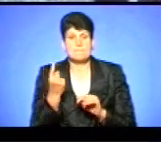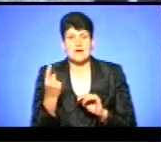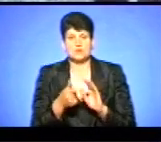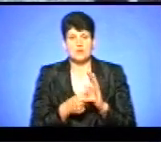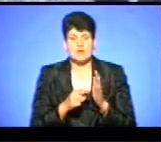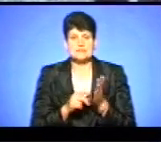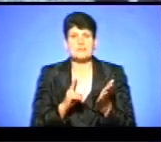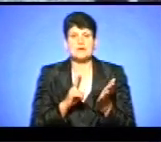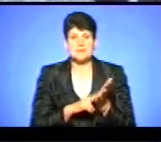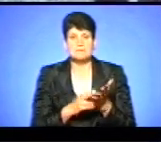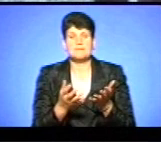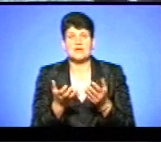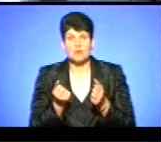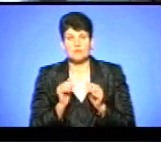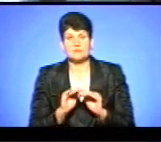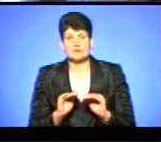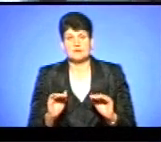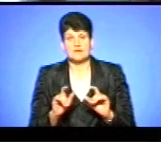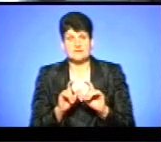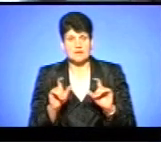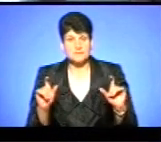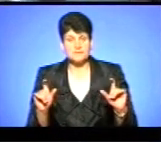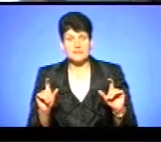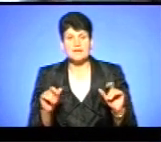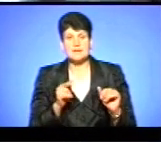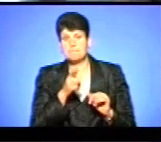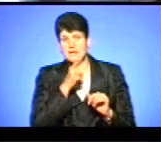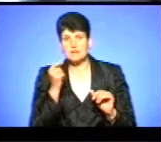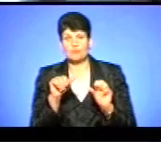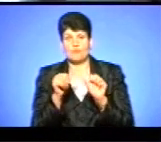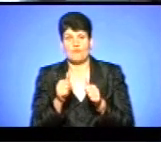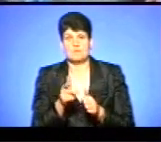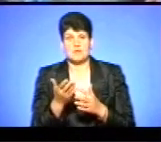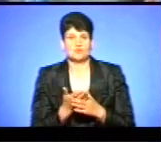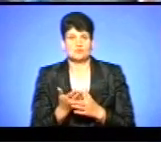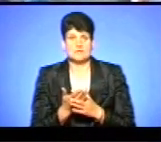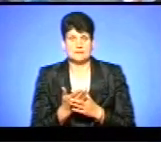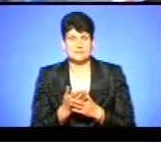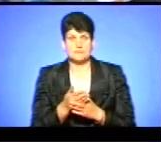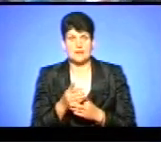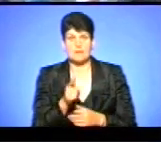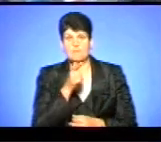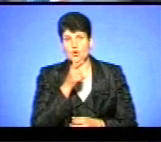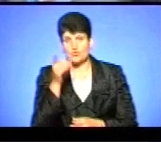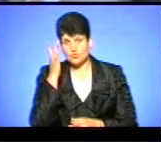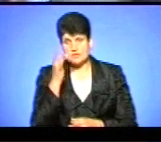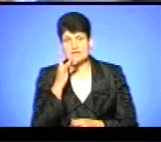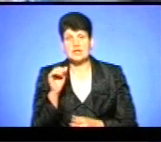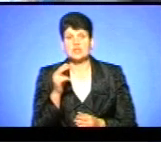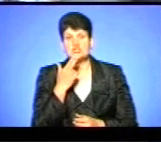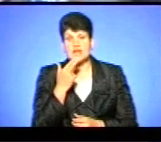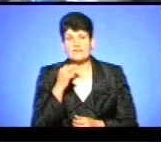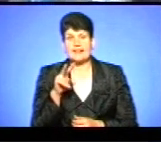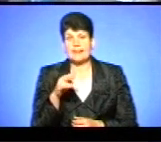за пропискою, прийомом дошкільнят у дитсадки та періодом оформлення субсидій. Протягом літа, червень-липень,